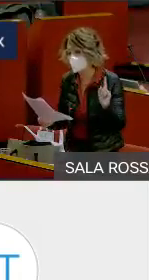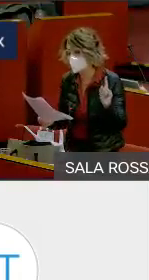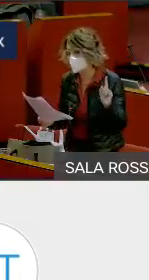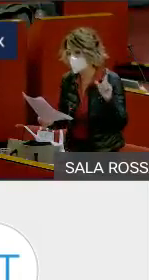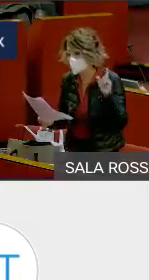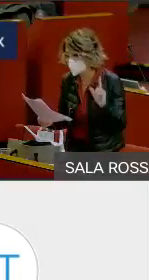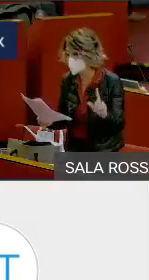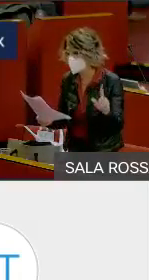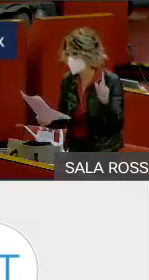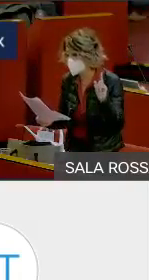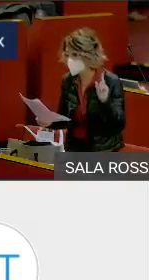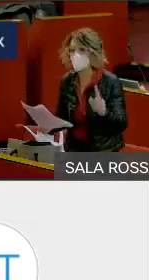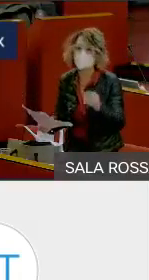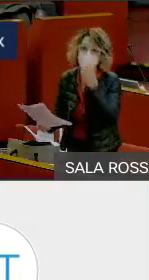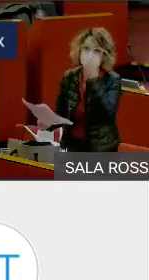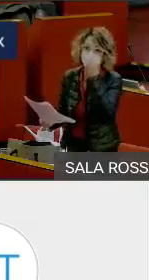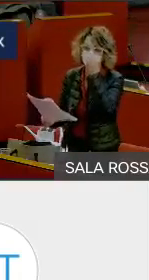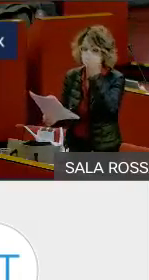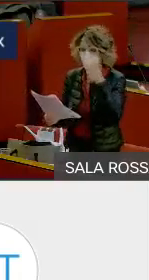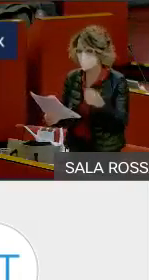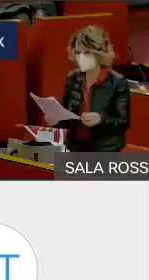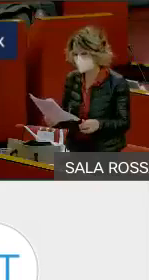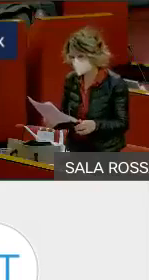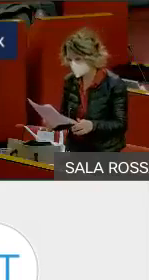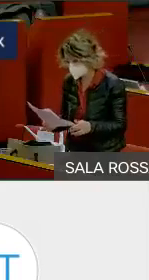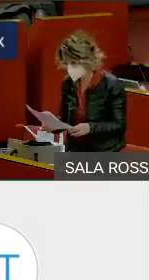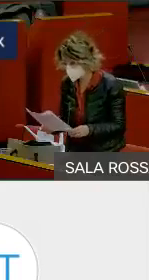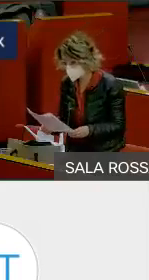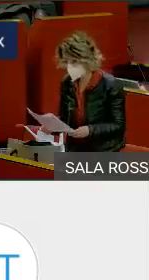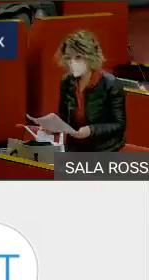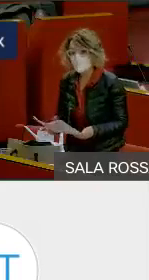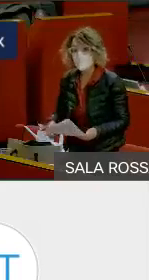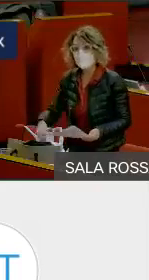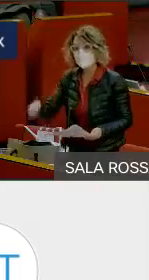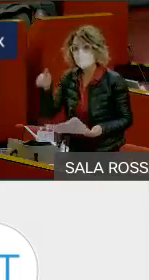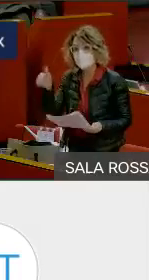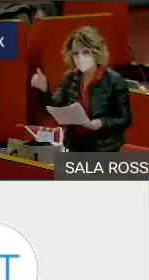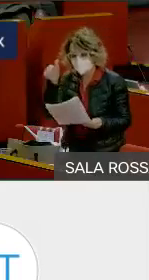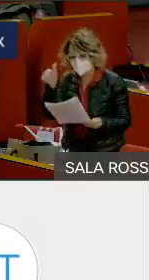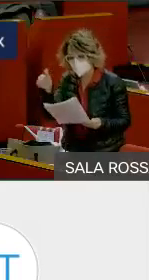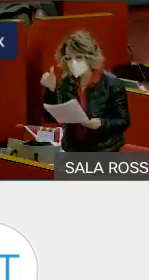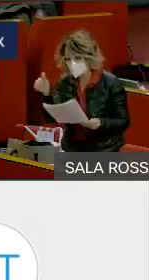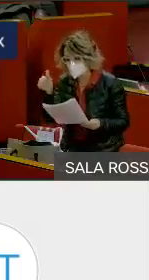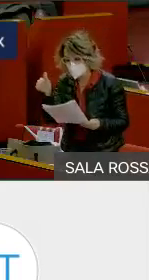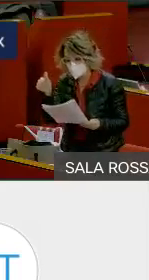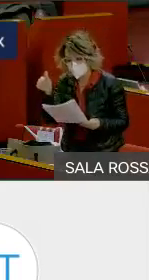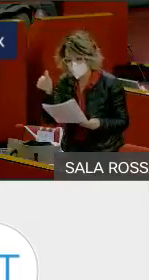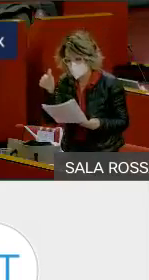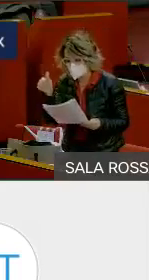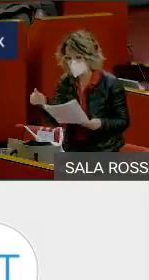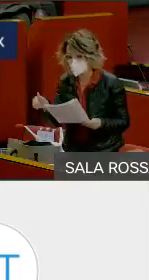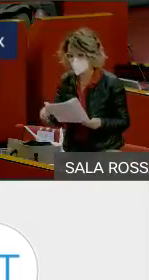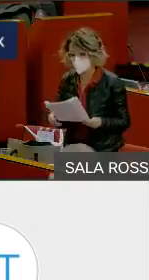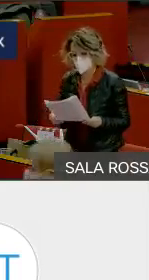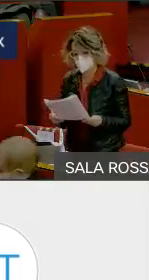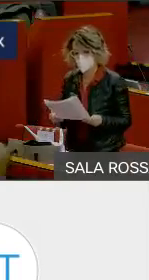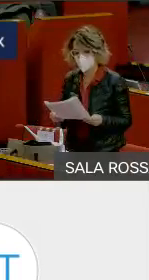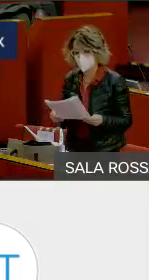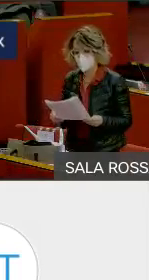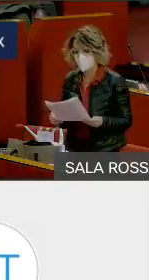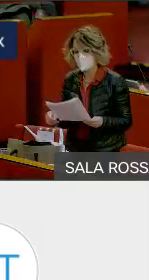negativo del degrado del territorio entro il 2030 l'obiettivo è l'azzeramento il consumo di